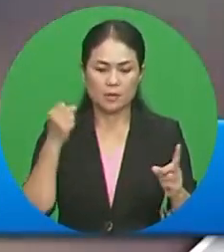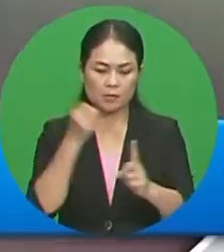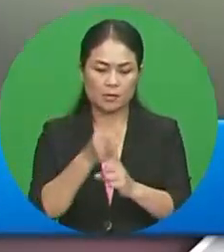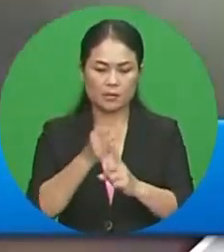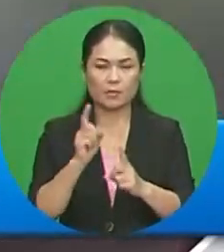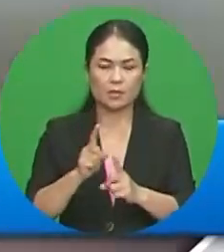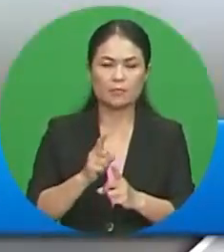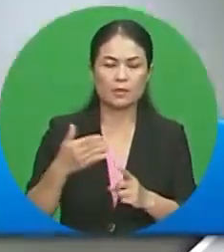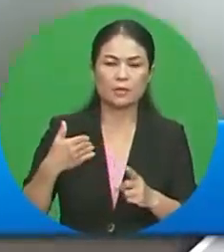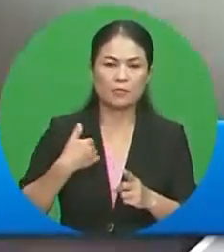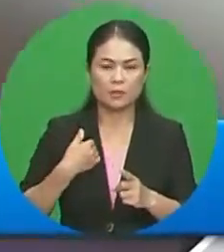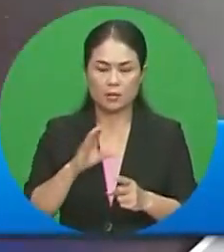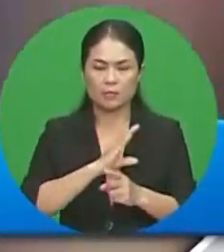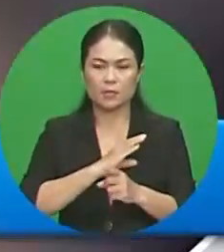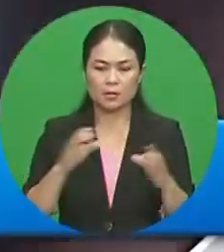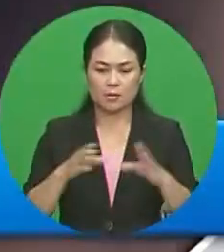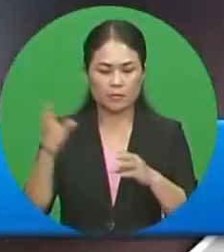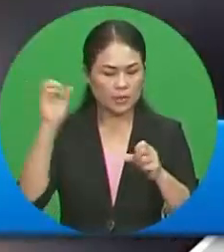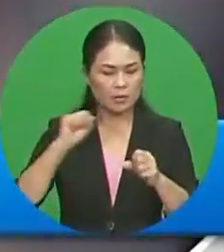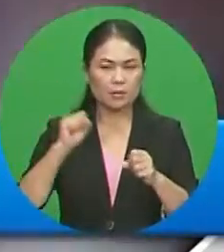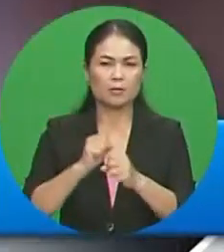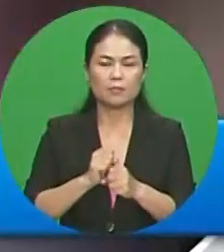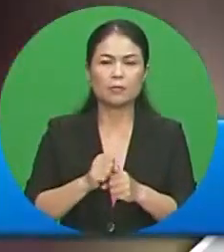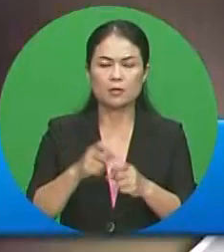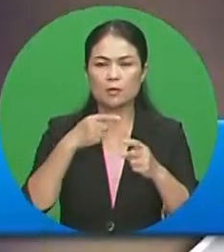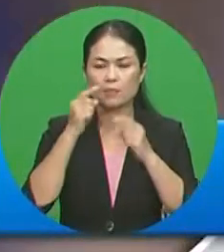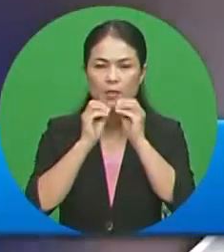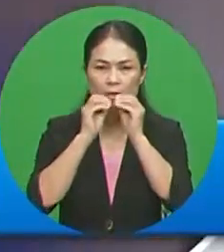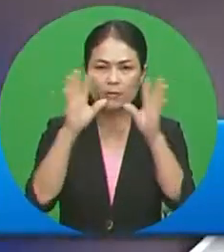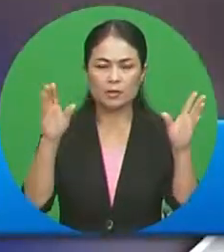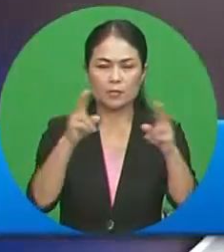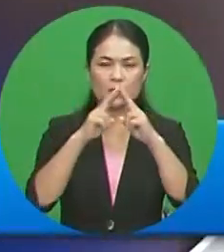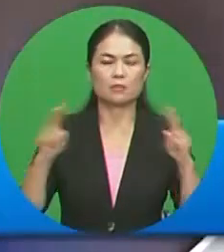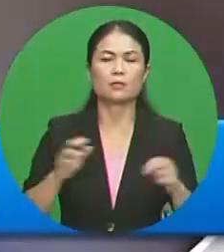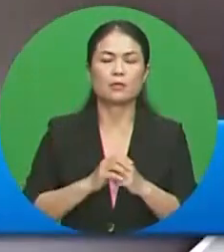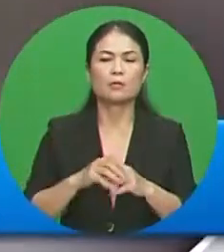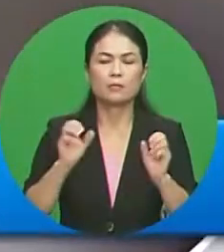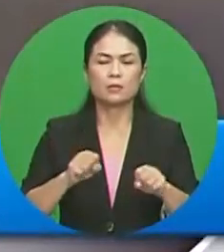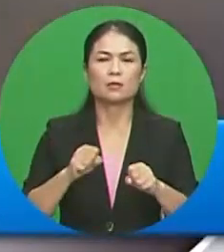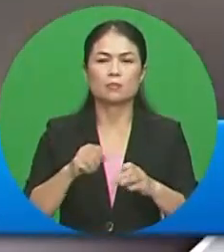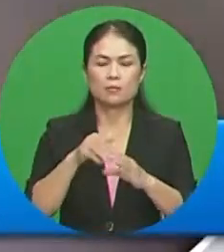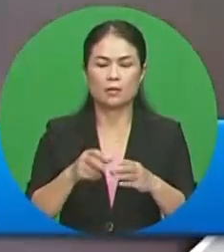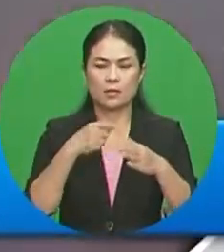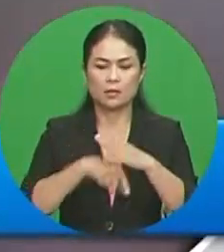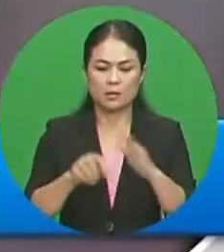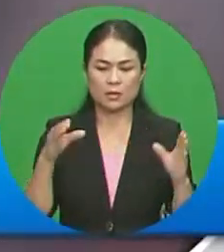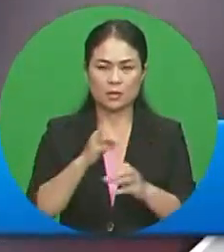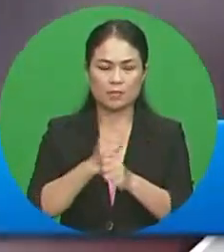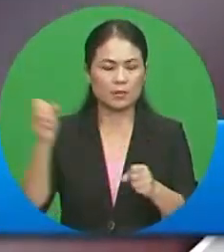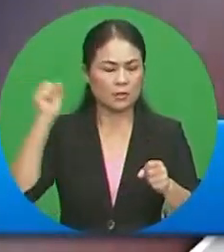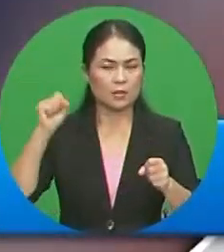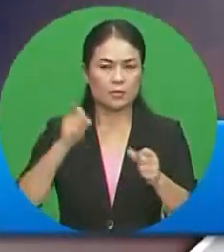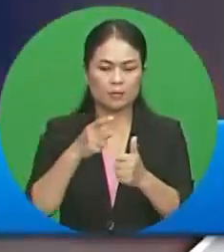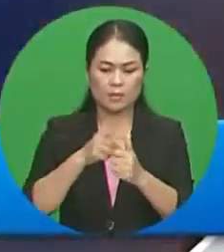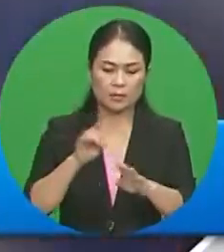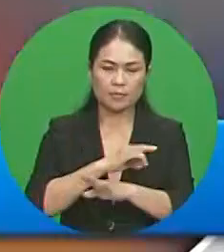គ្នាមួយបានកើតឡើងរវាងប៉ូលីសនិងក្រុមបាតកោហើយក៏មានសម្លេងផ្ទុះឡើងយ៉ាងខ្លាំងដែលអាចកើតចេញពីក្រុមអ្នកធ្វើបាតកម្មមុន